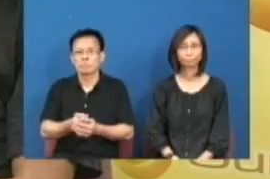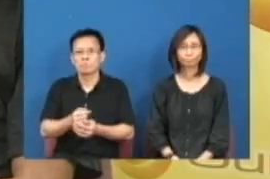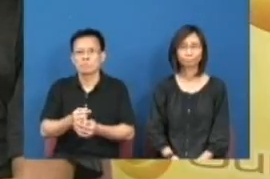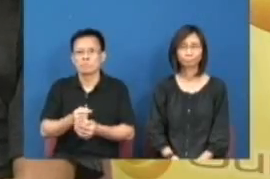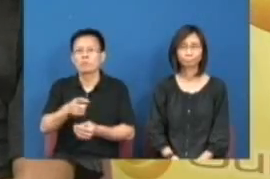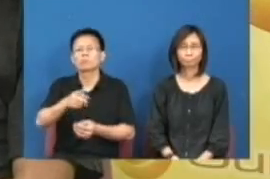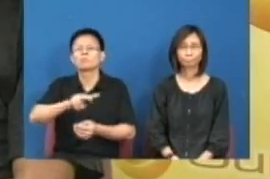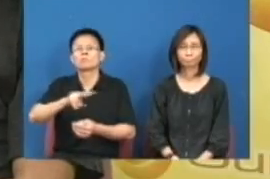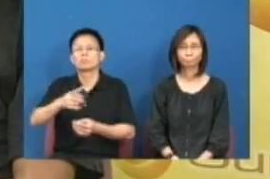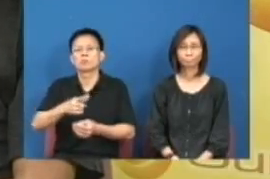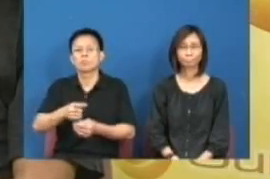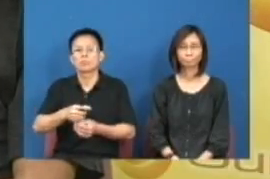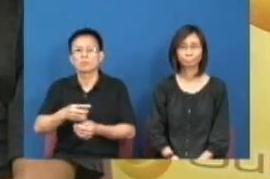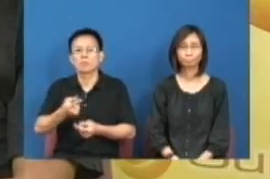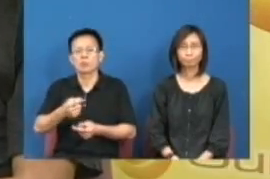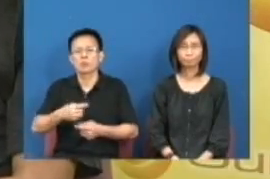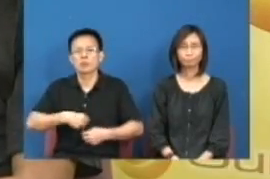就當然嗰、那個